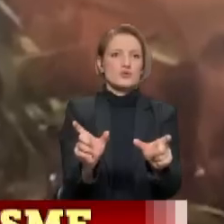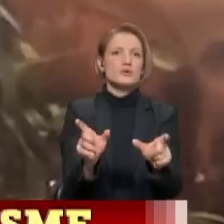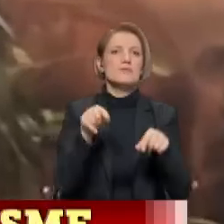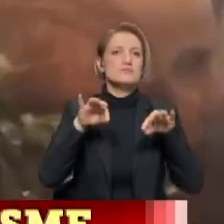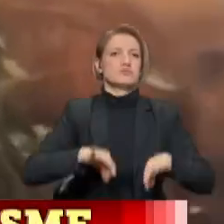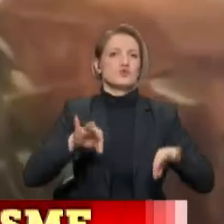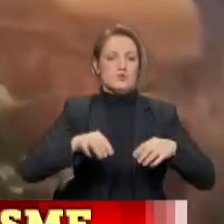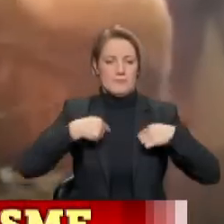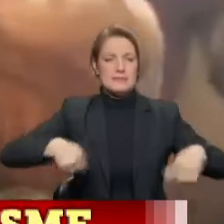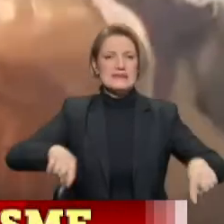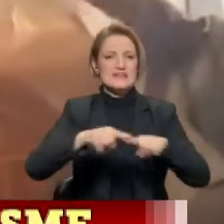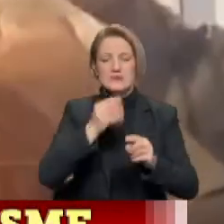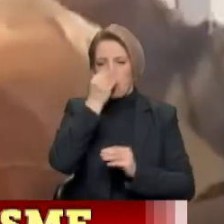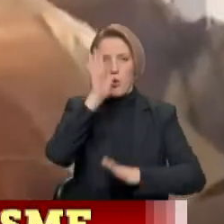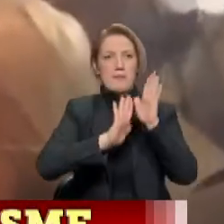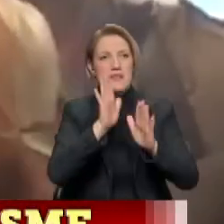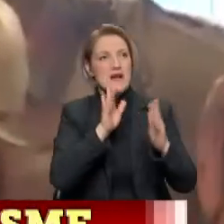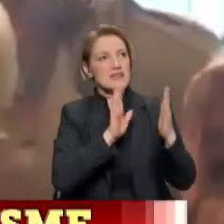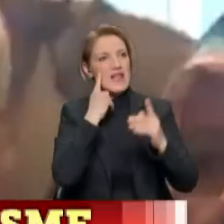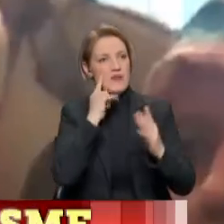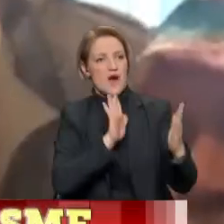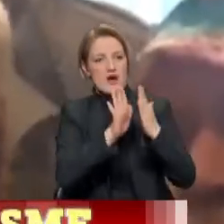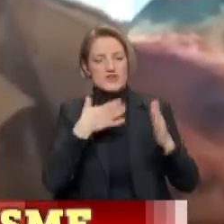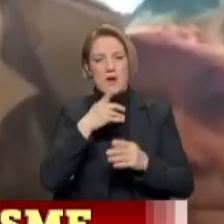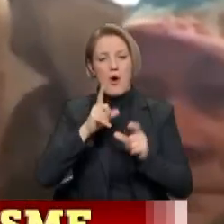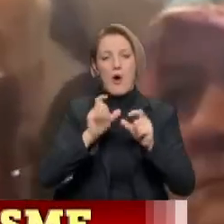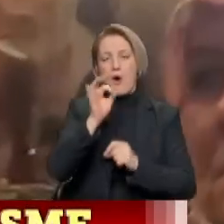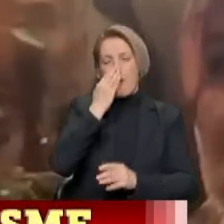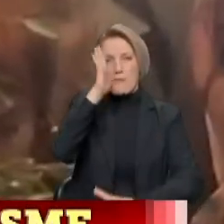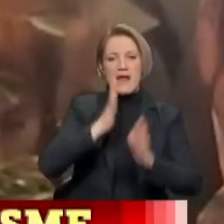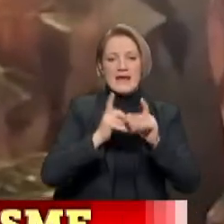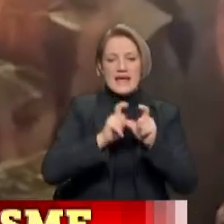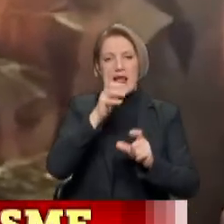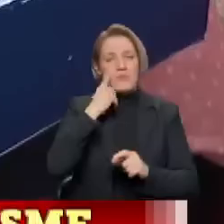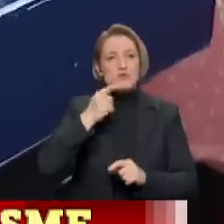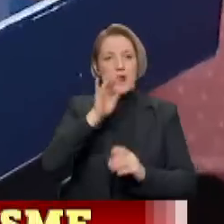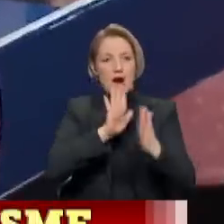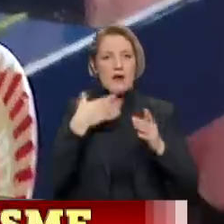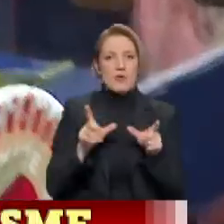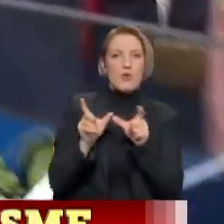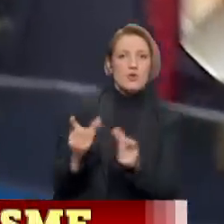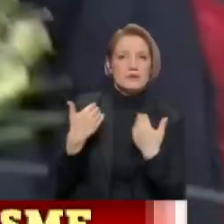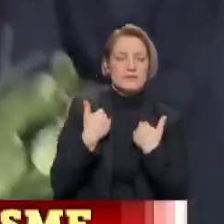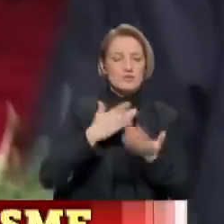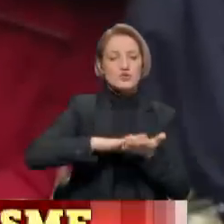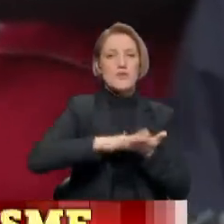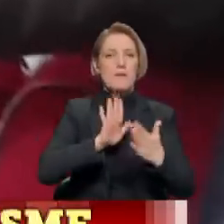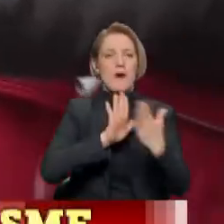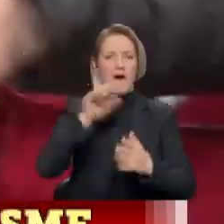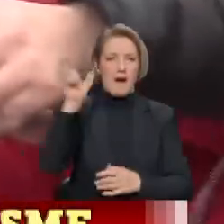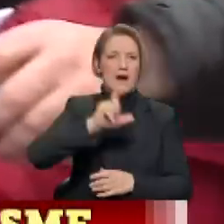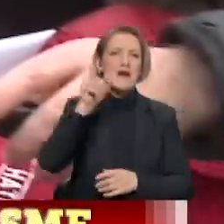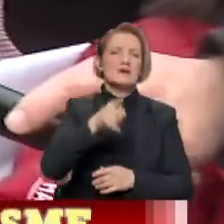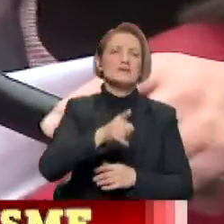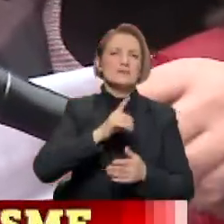Bugün biz ormanları devlete karşı, Orman Genel Müdürlüğü'ne karşı korumak zorundayız. Düzenlemeye karşı aylardır direnen